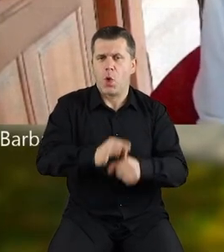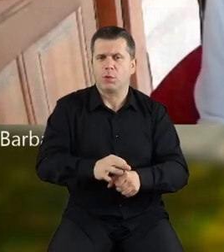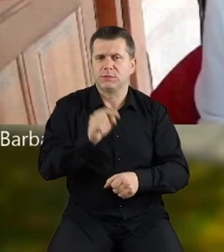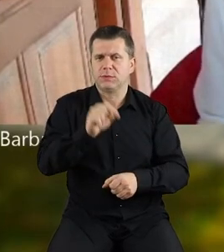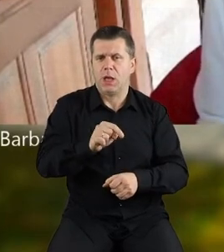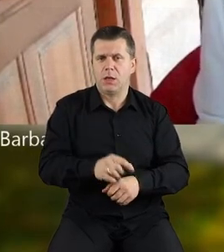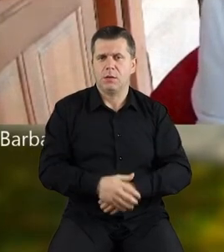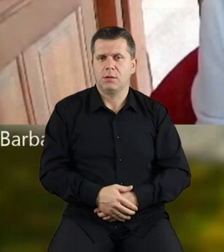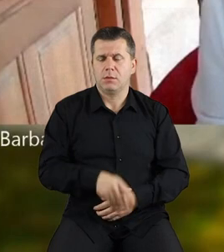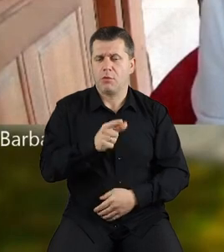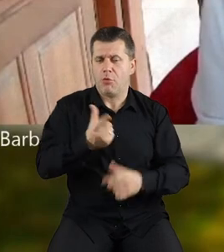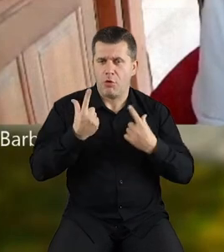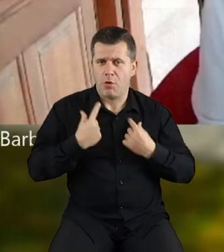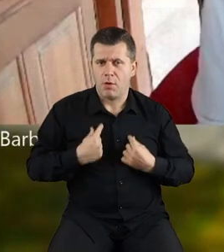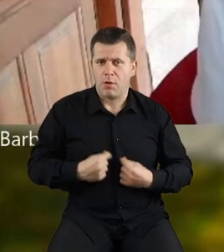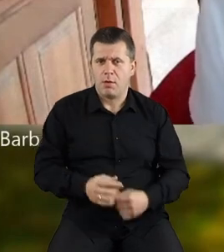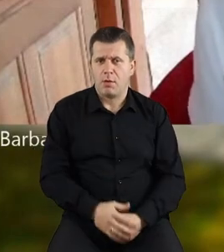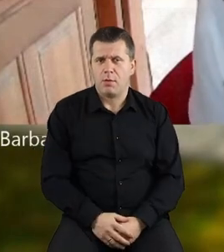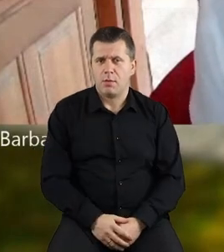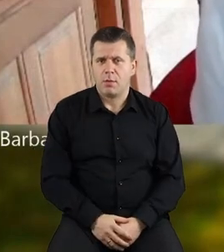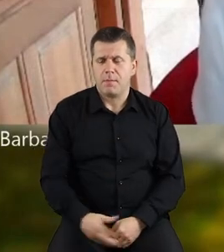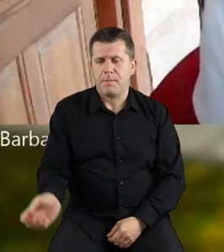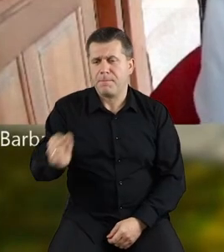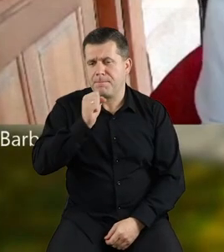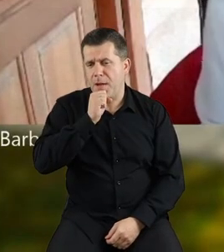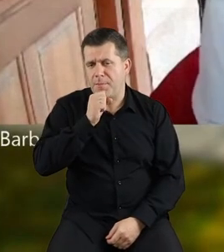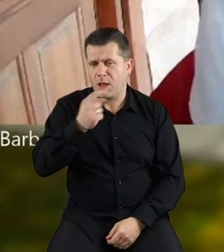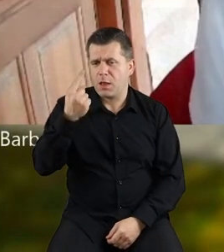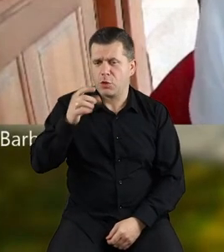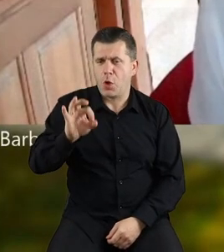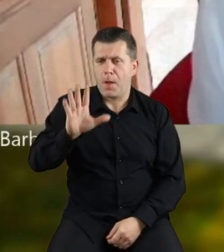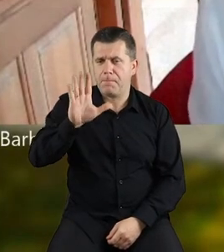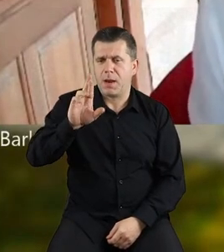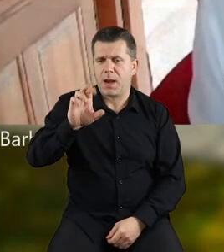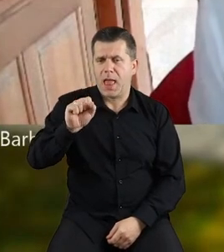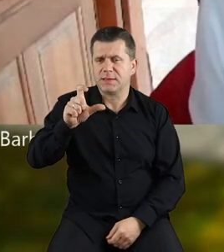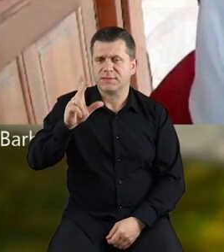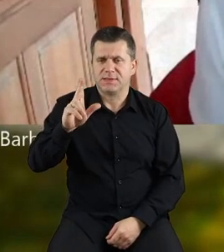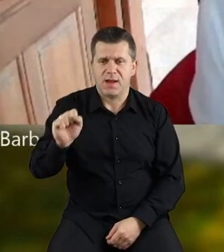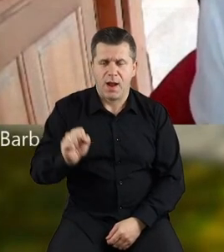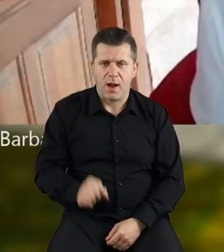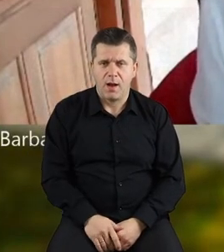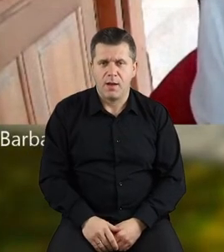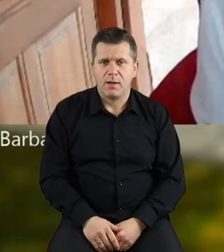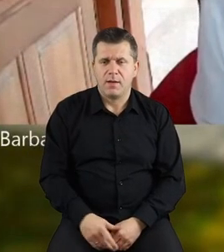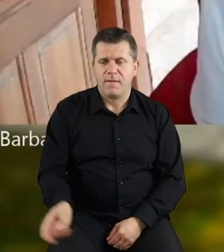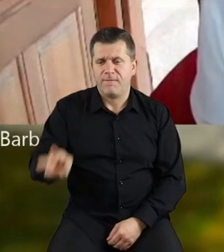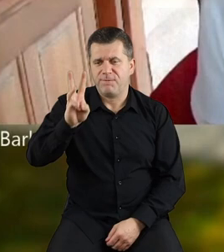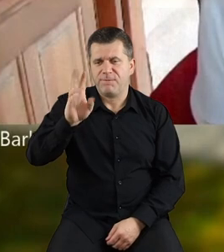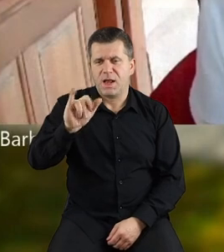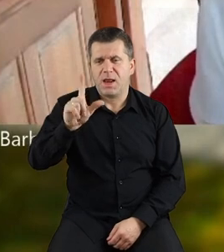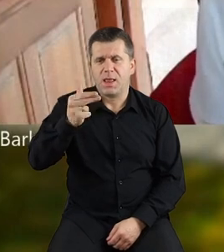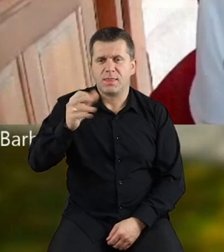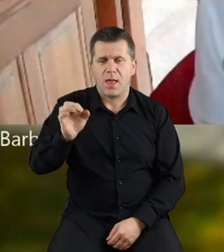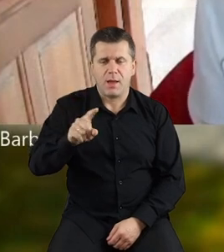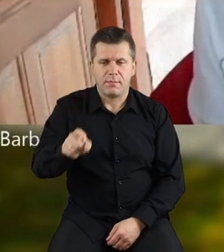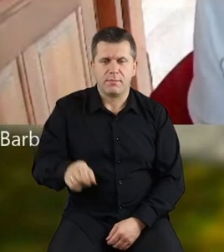zresztą, i taką osobą jest babka Dobrecka, babcia Dobrecka z